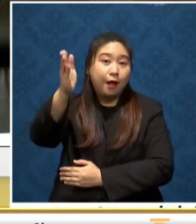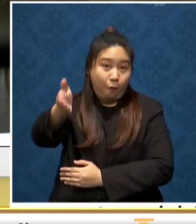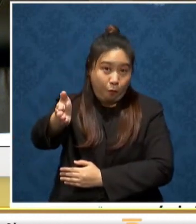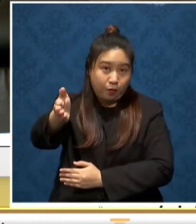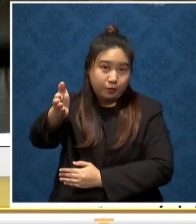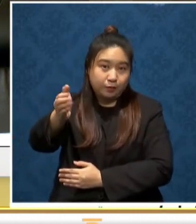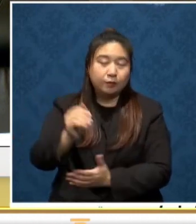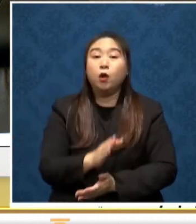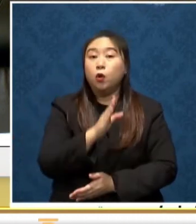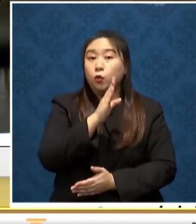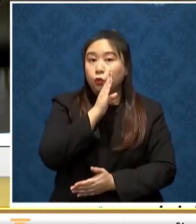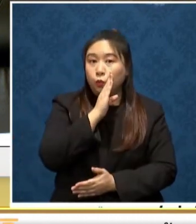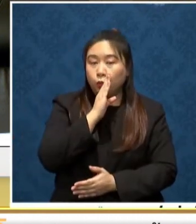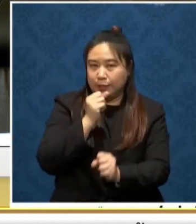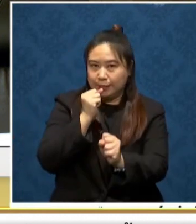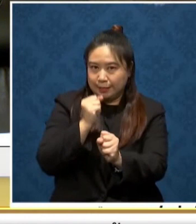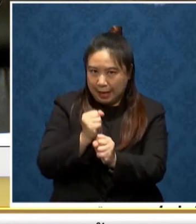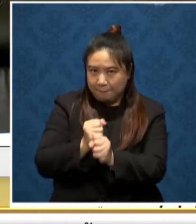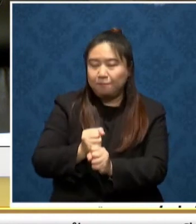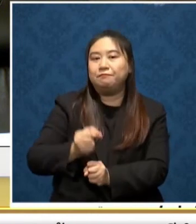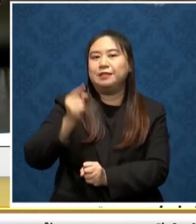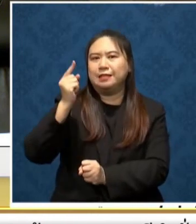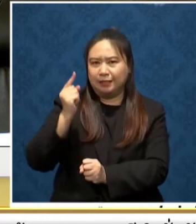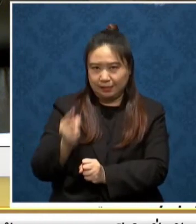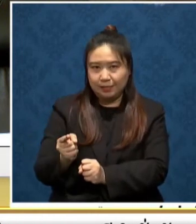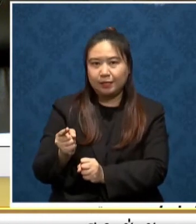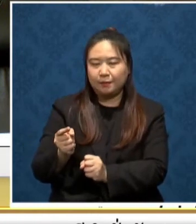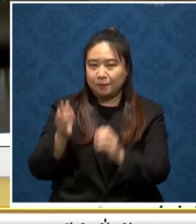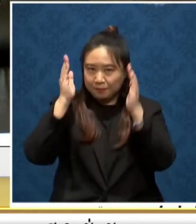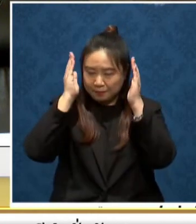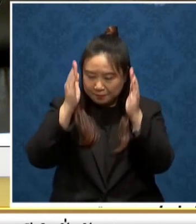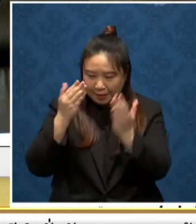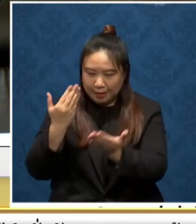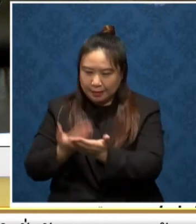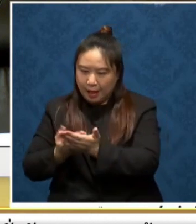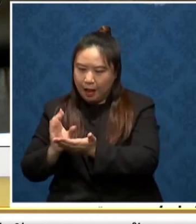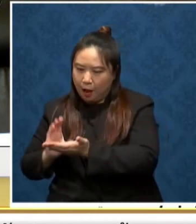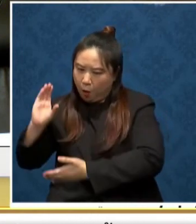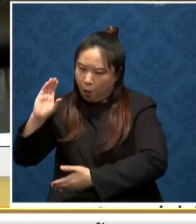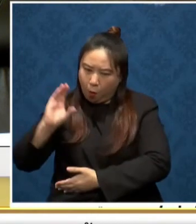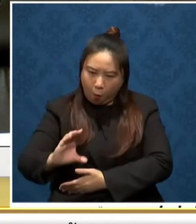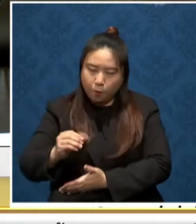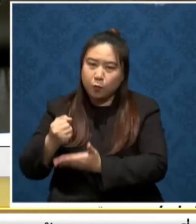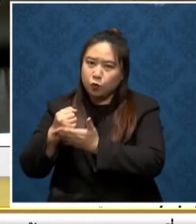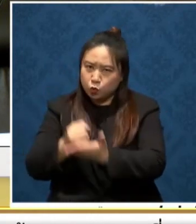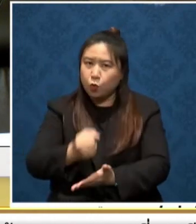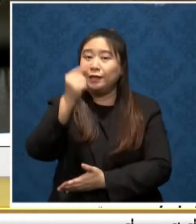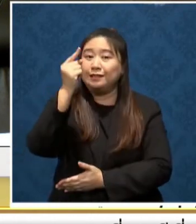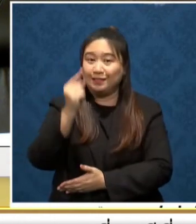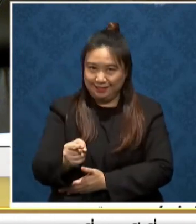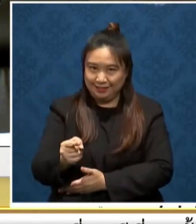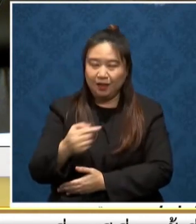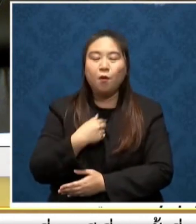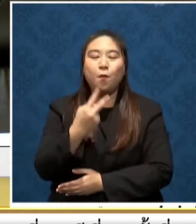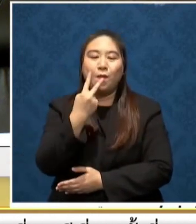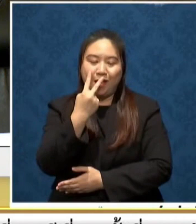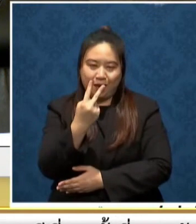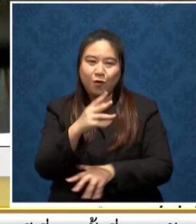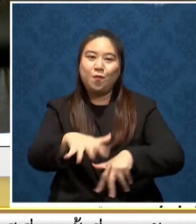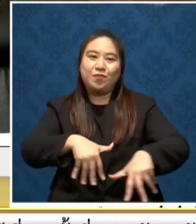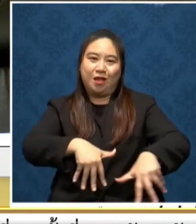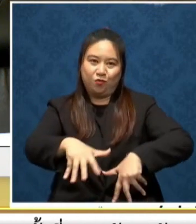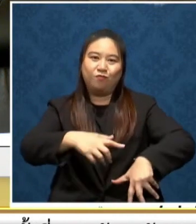าทำอย่างจริงจังนะครับแล้วก็ทุ่มเทงบประมาณลงไปช่วยจริงๆเนี่ยผมเห็นความตั้งใจของพี่น้องประชาชน